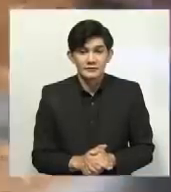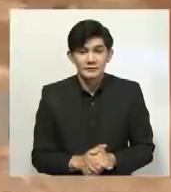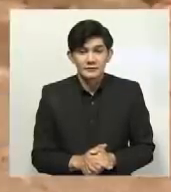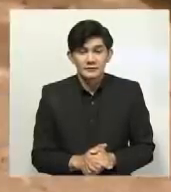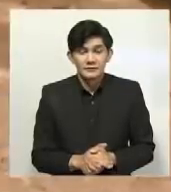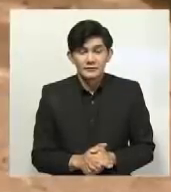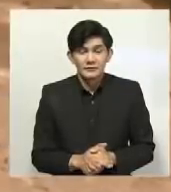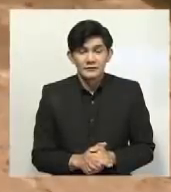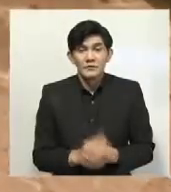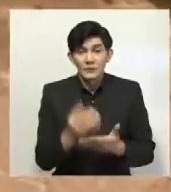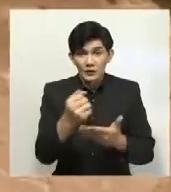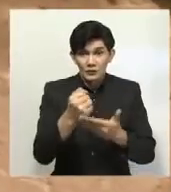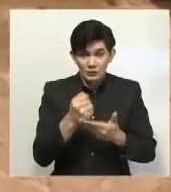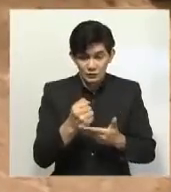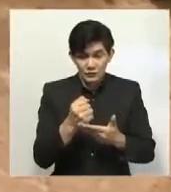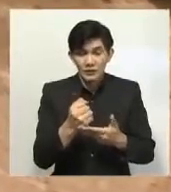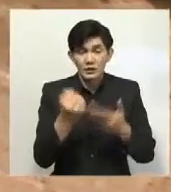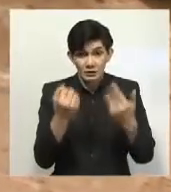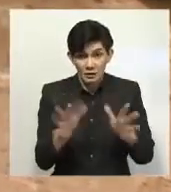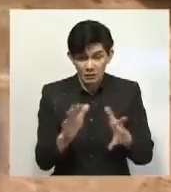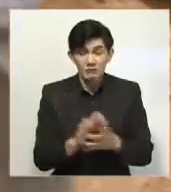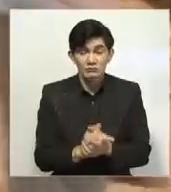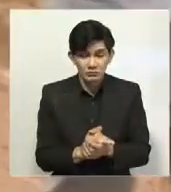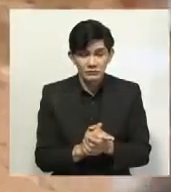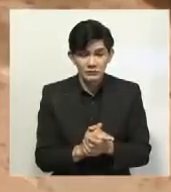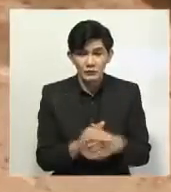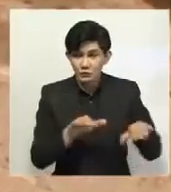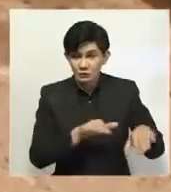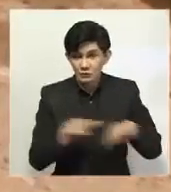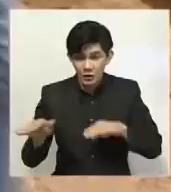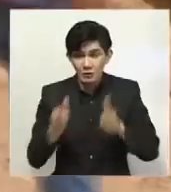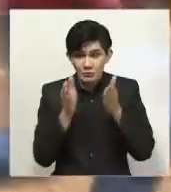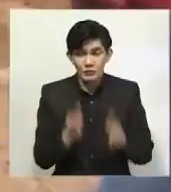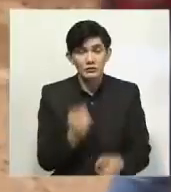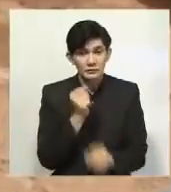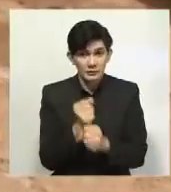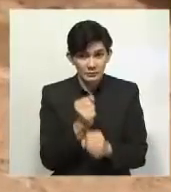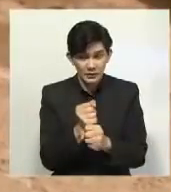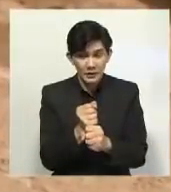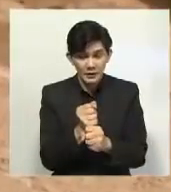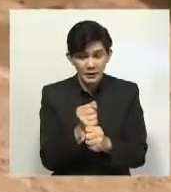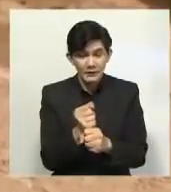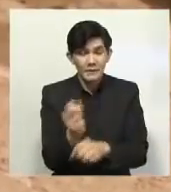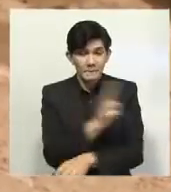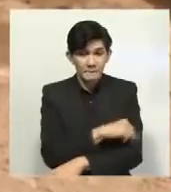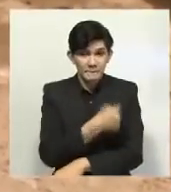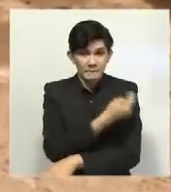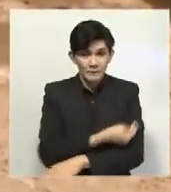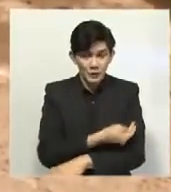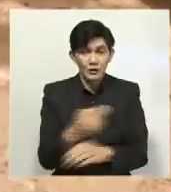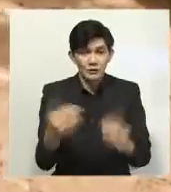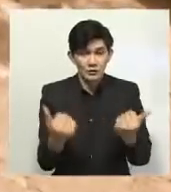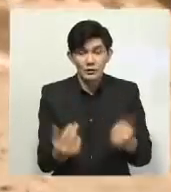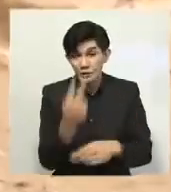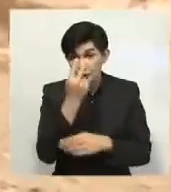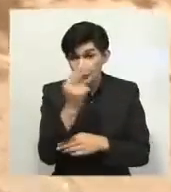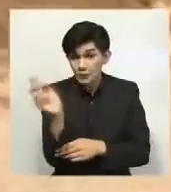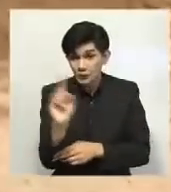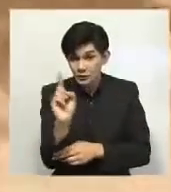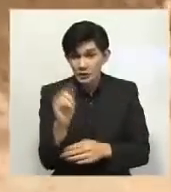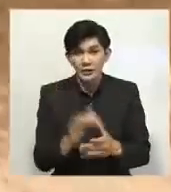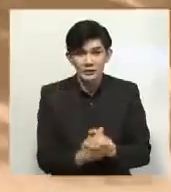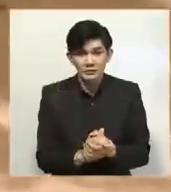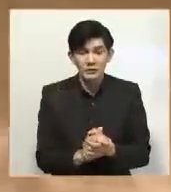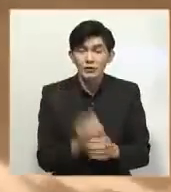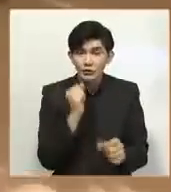ครับนอกจากการให้ความช่วยเหลือรวมถึงความพร้อมของเจ้าหน้าที่ชุดหน่วยแพทย์แล้วนะครับเดี๋ยวเราจะพาไปดูบรรยากาศ